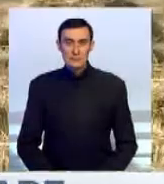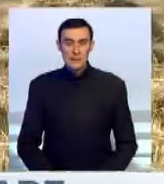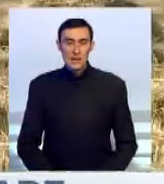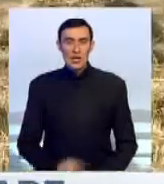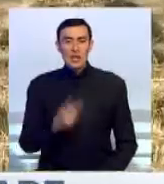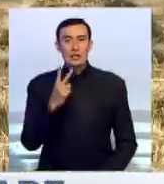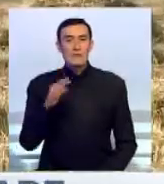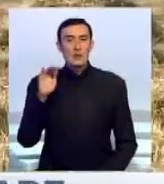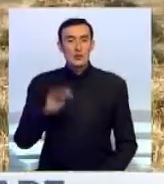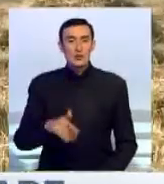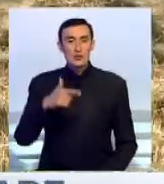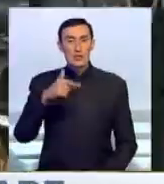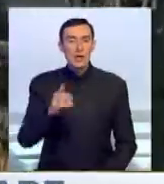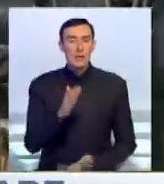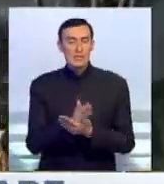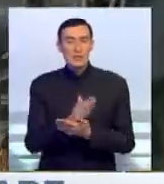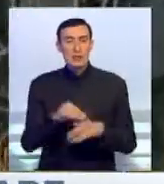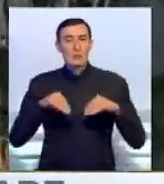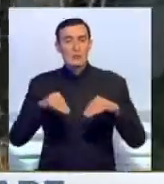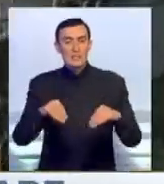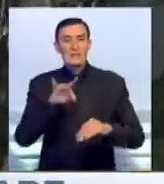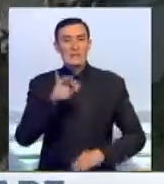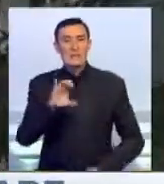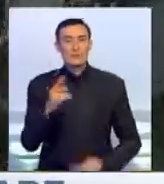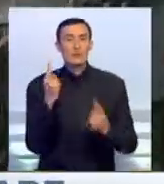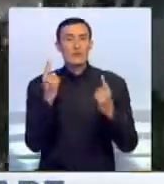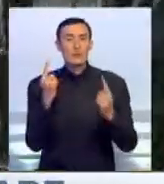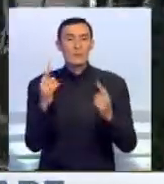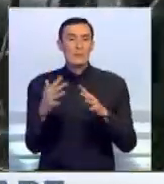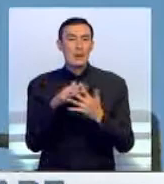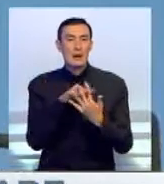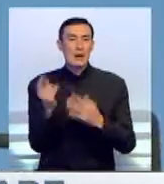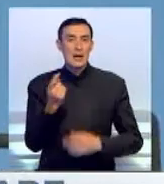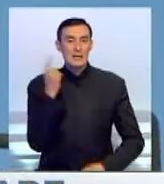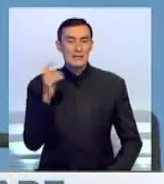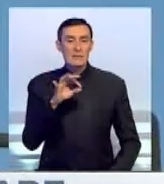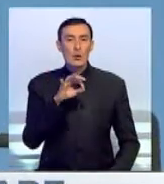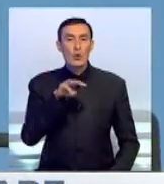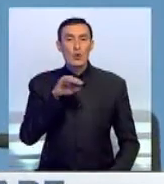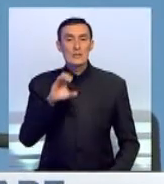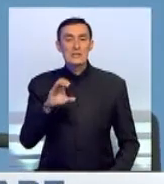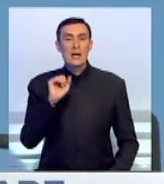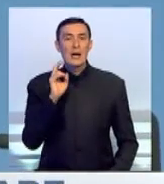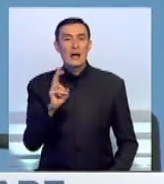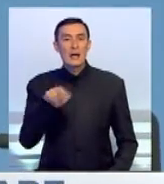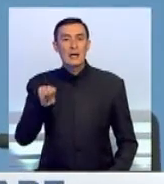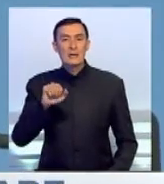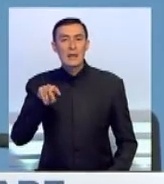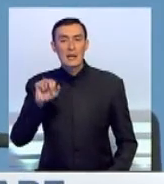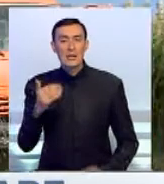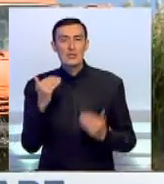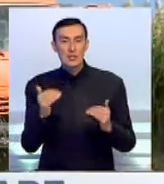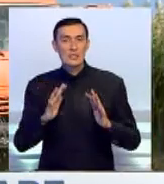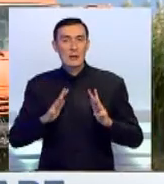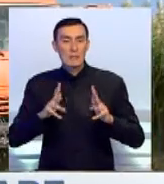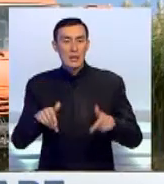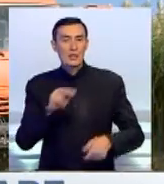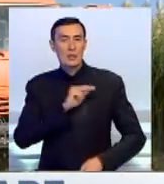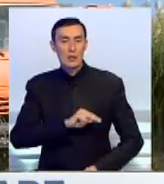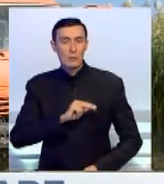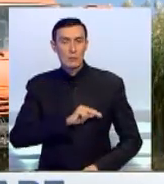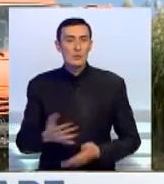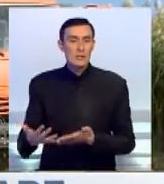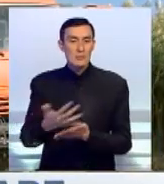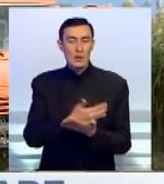Две тысячи гектаров составляют посевы риса в одном из крупных хозяйств Балхашского района Отес-Агдала. Сейчас вся техника на полях. С круга